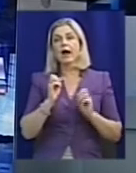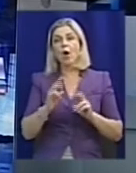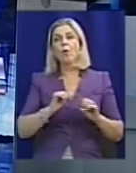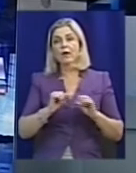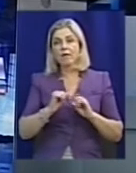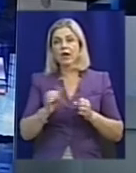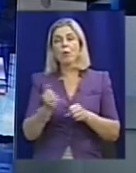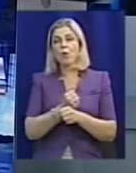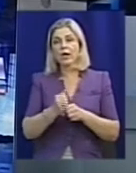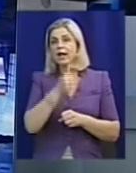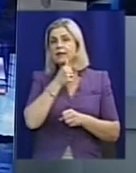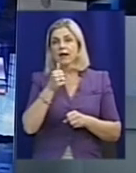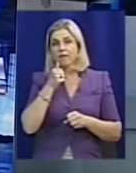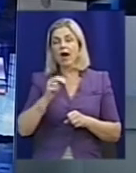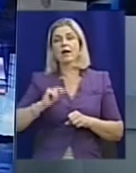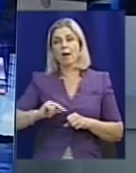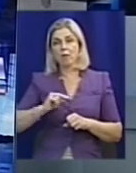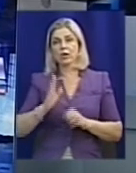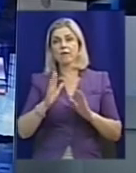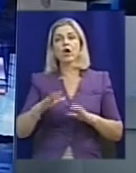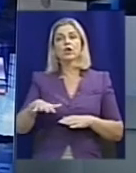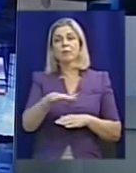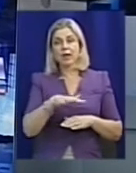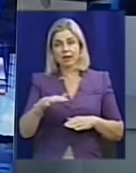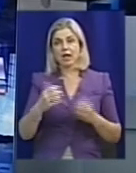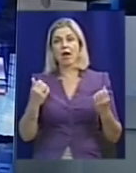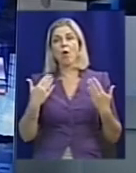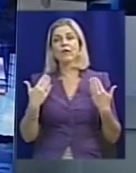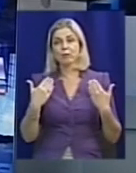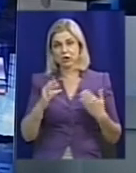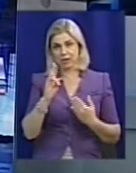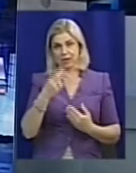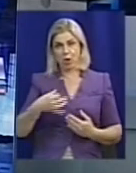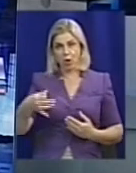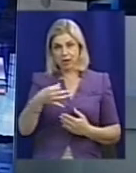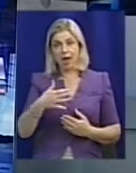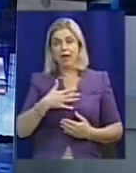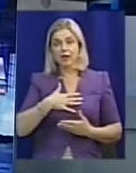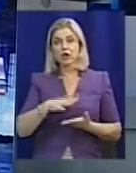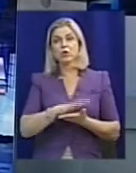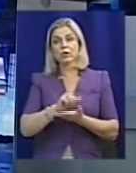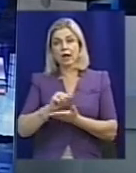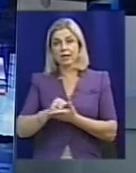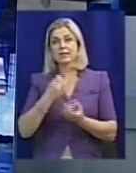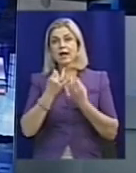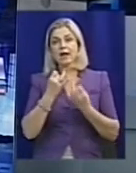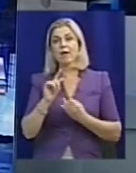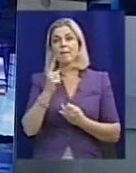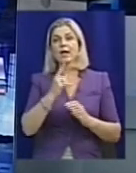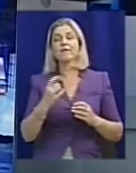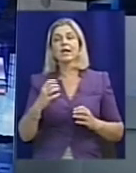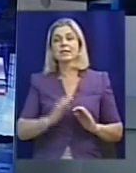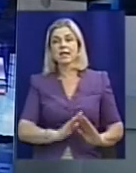нелегальними працівниками у зонах відпочинку Миколаївщини? Ведуча «Теми дня» Катерина Лисюк говоритиме про це із першим заступником